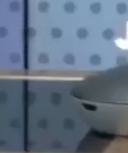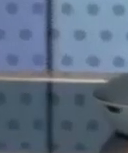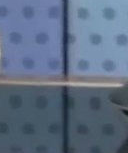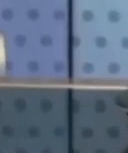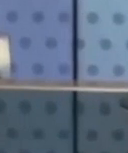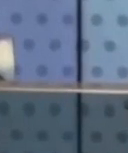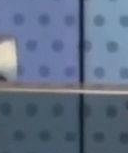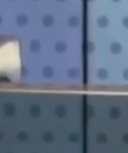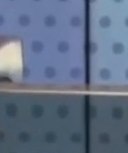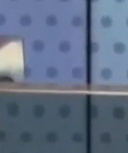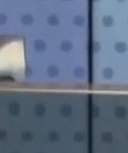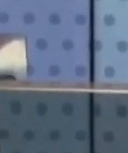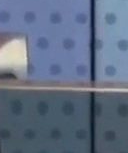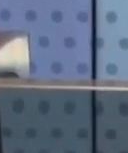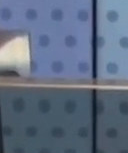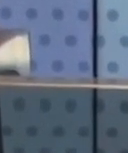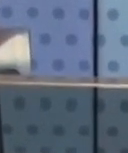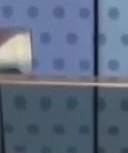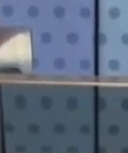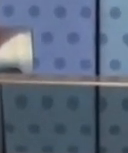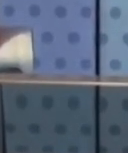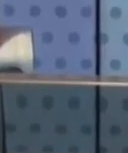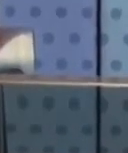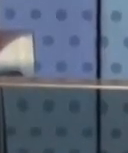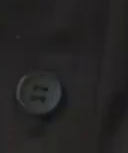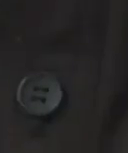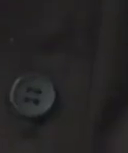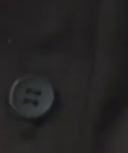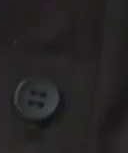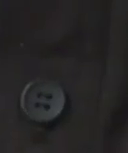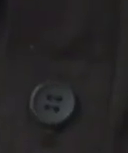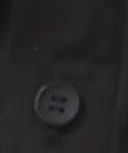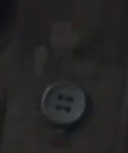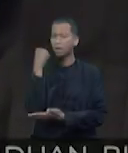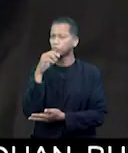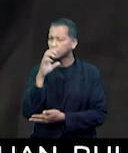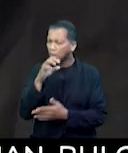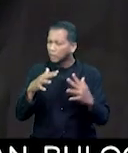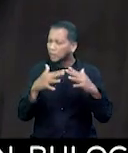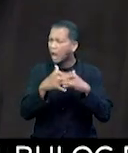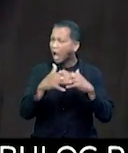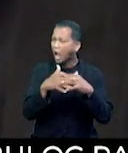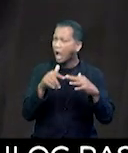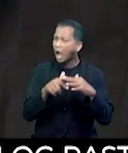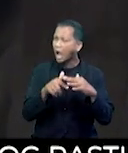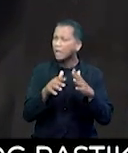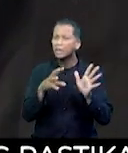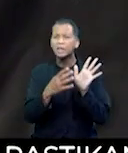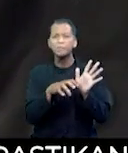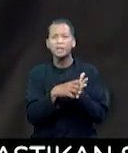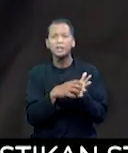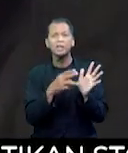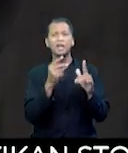fiktif. Selain itu, tersangka juga menyediakan lahan yang tak sesuai pengadaannya di wilayah Nagreg, Jawa Barat. Dari 40 hektar